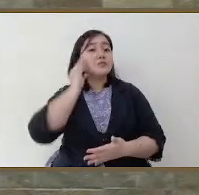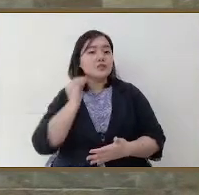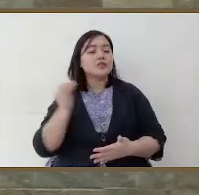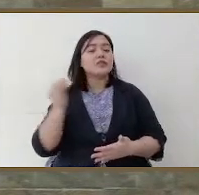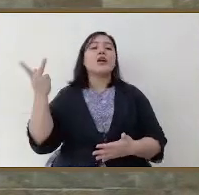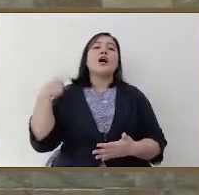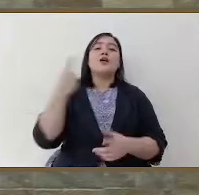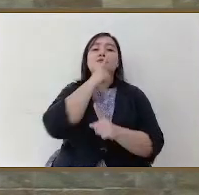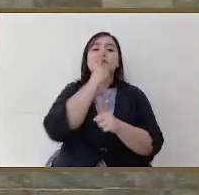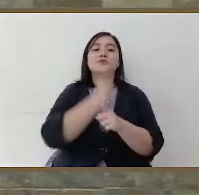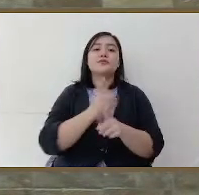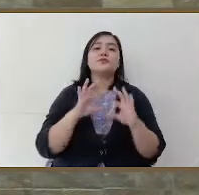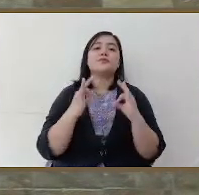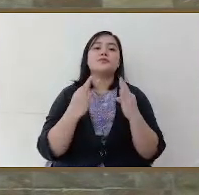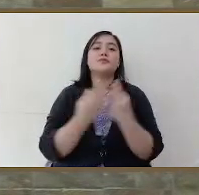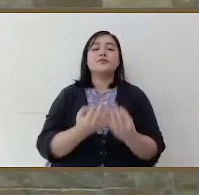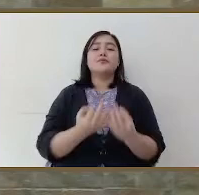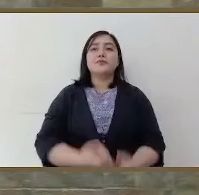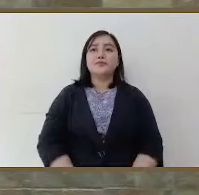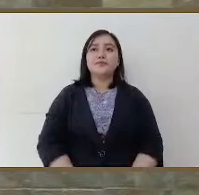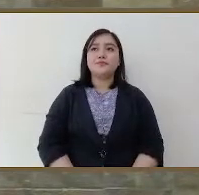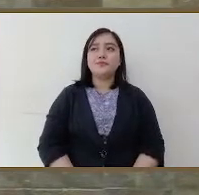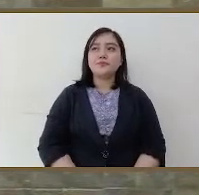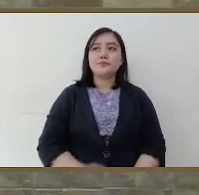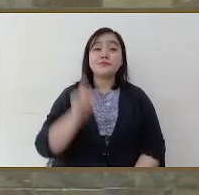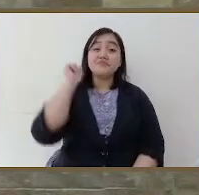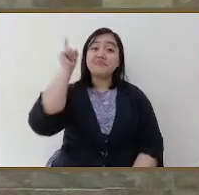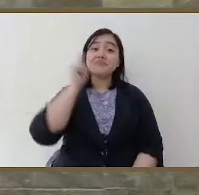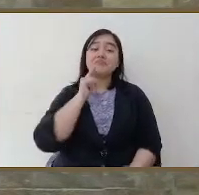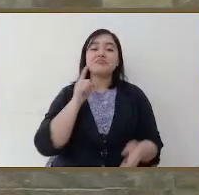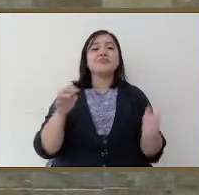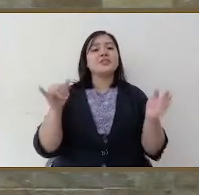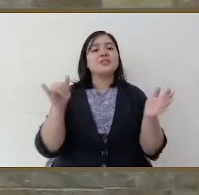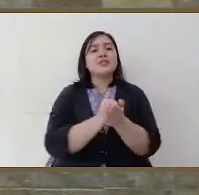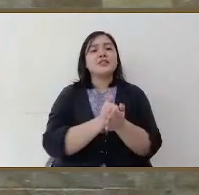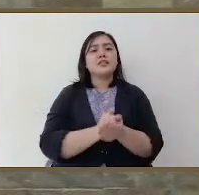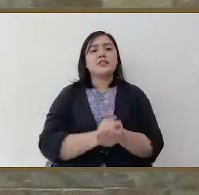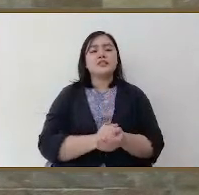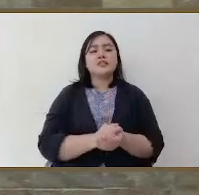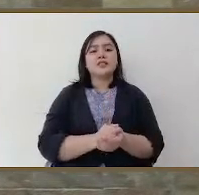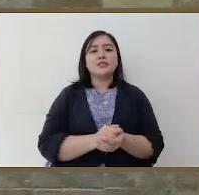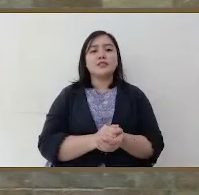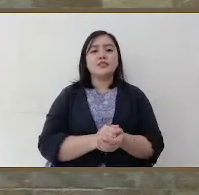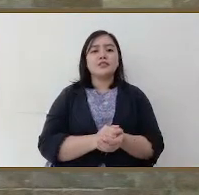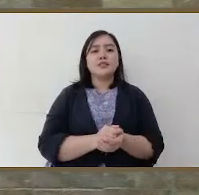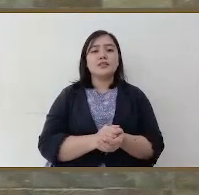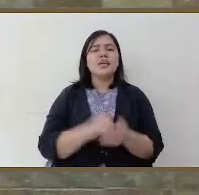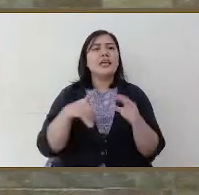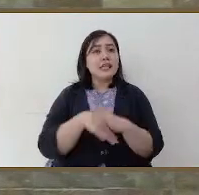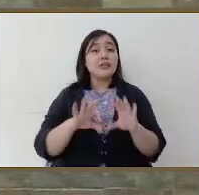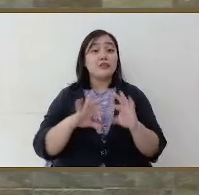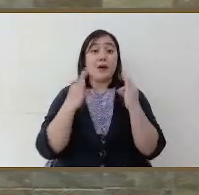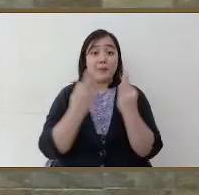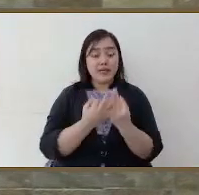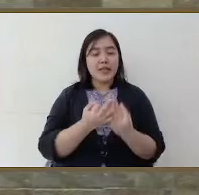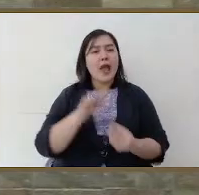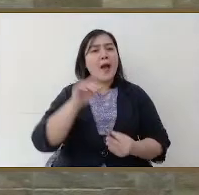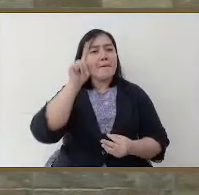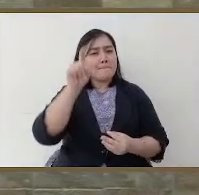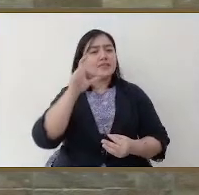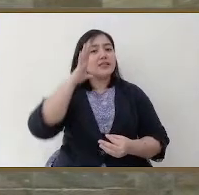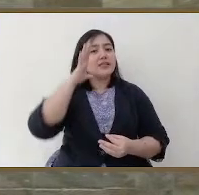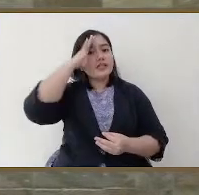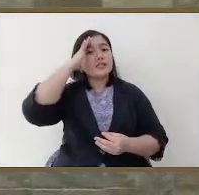po pwede mga kapatid na hindi maramdaman, may magulang pero hindi maramdaman ng mga anak ang kanilang mga magulang.